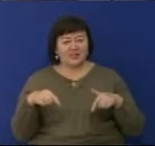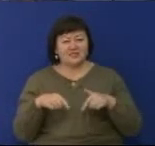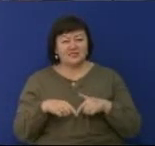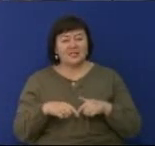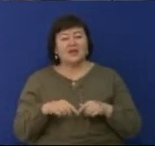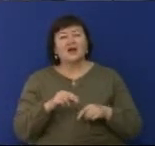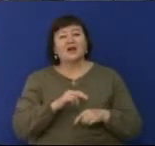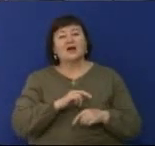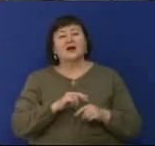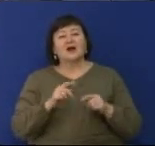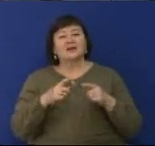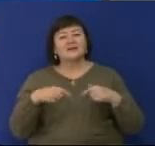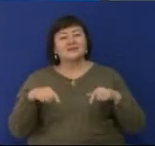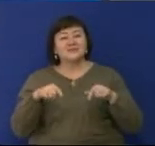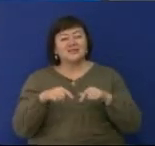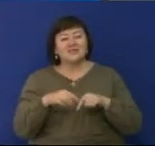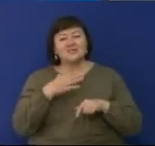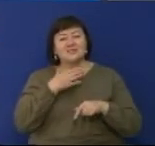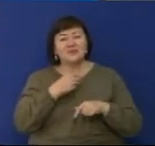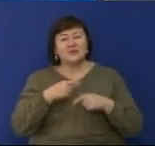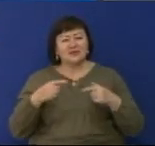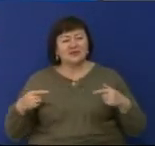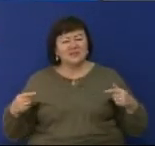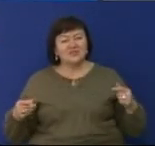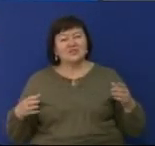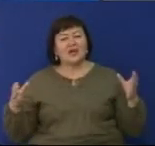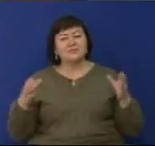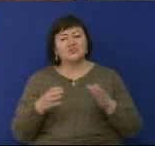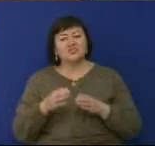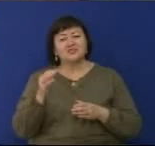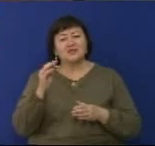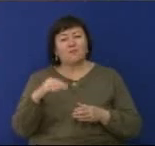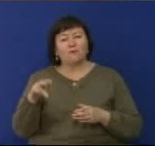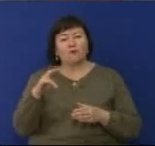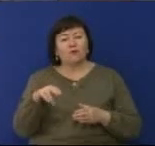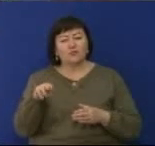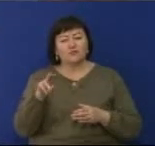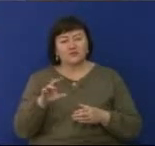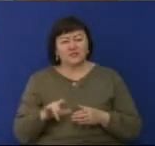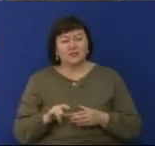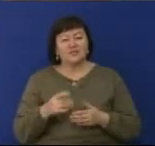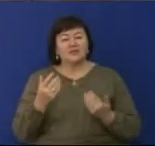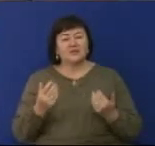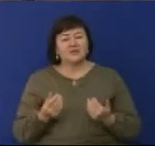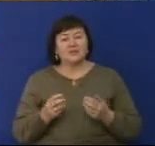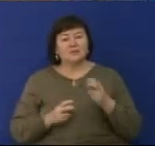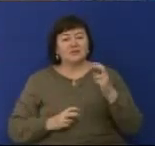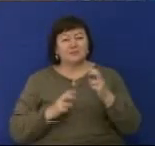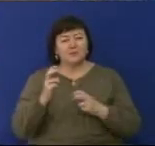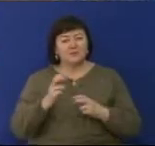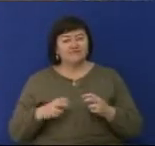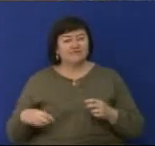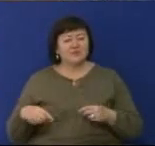семья отдела образования также различные общественные фонды неправительственные организации и предприниматели